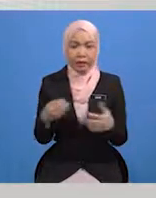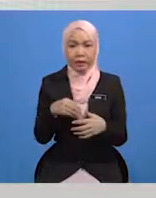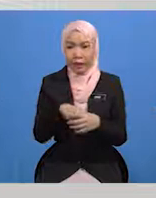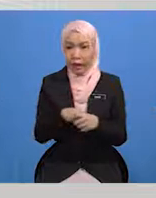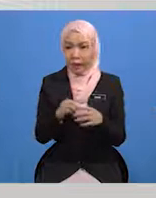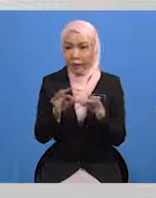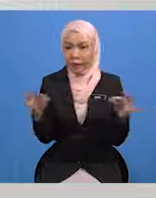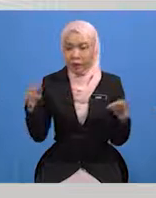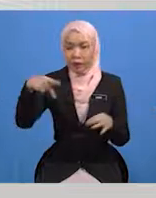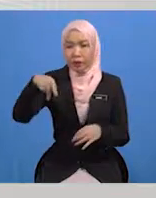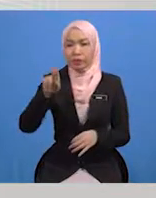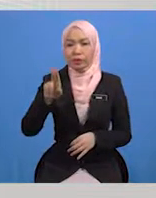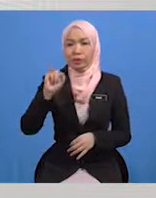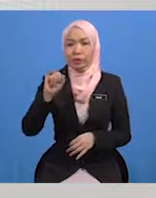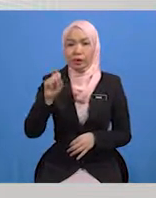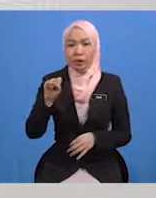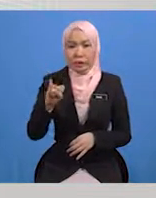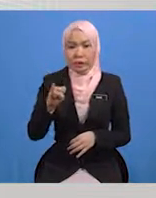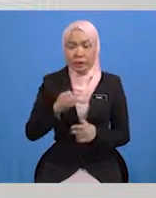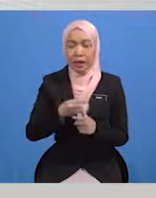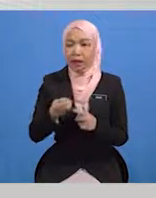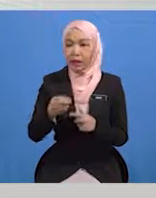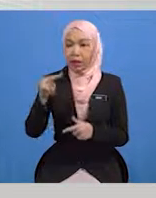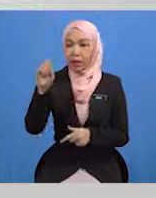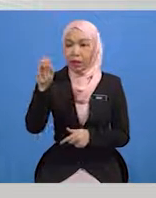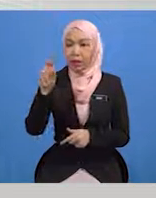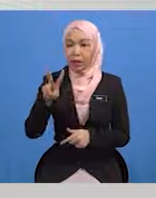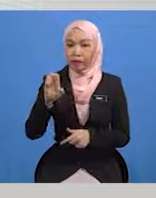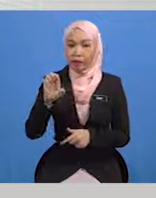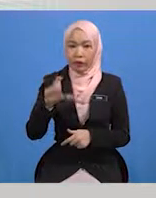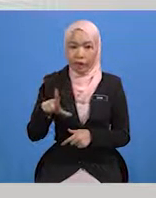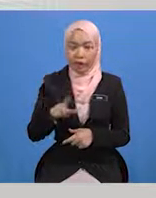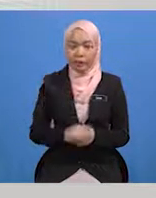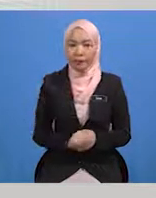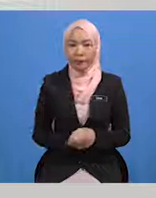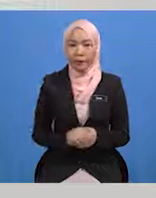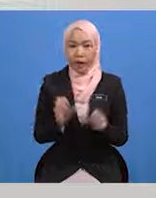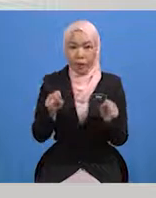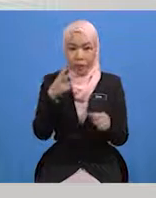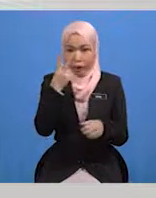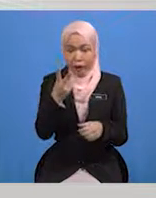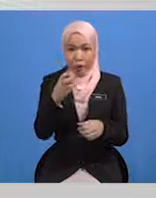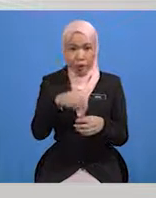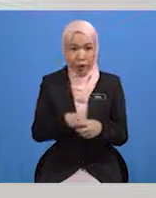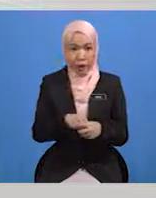Drama boleh dihayati melalui penelitian teks dan pembacaan.